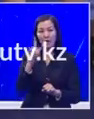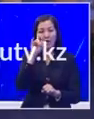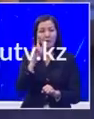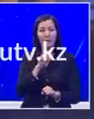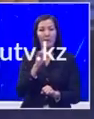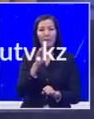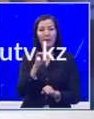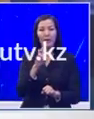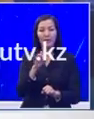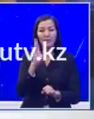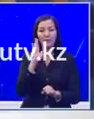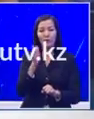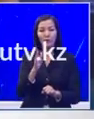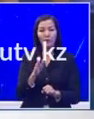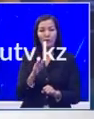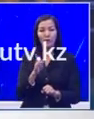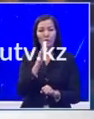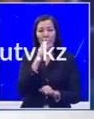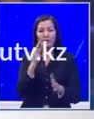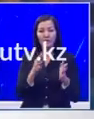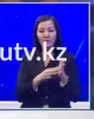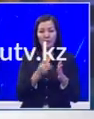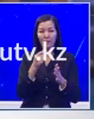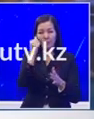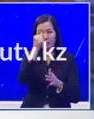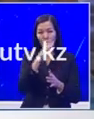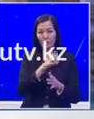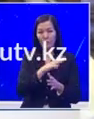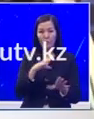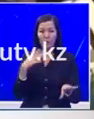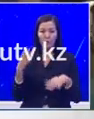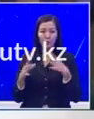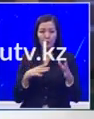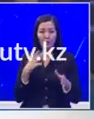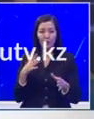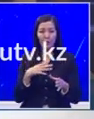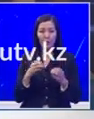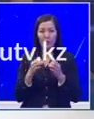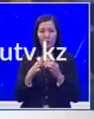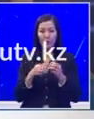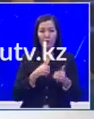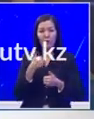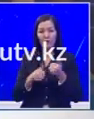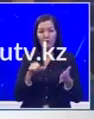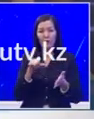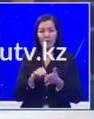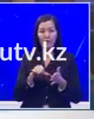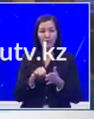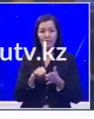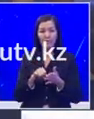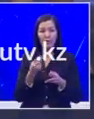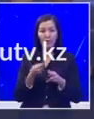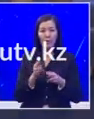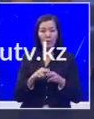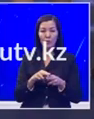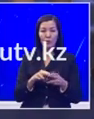Мен жасым 8-де бір жыл қатыстым. Осы бір жылдың арасында 15 жарысқа бардым. Осы